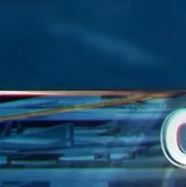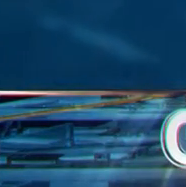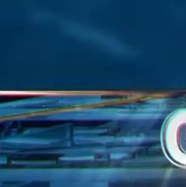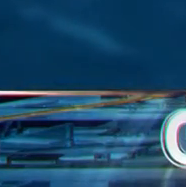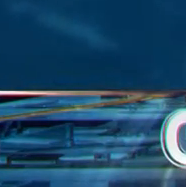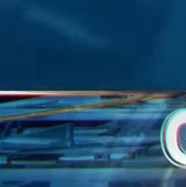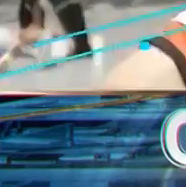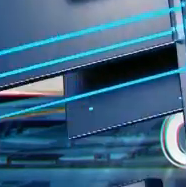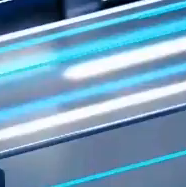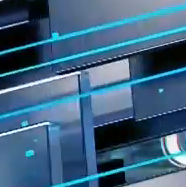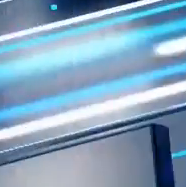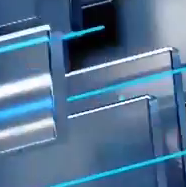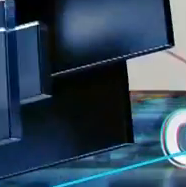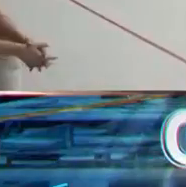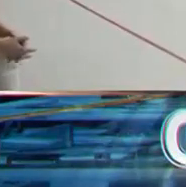маслихатов.